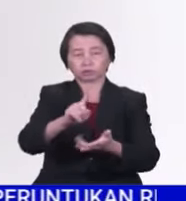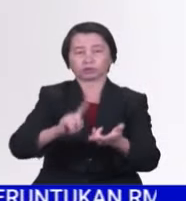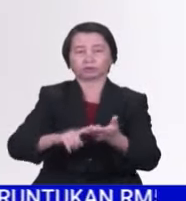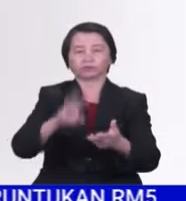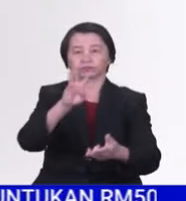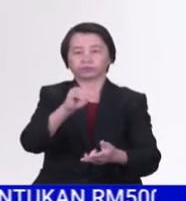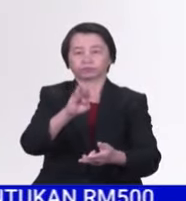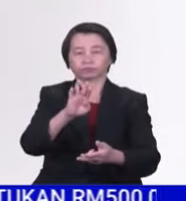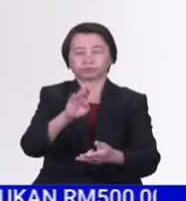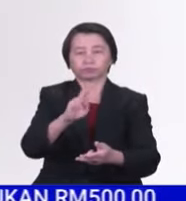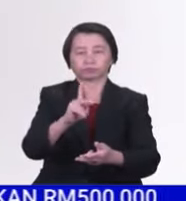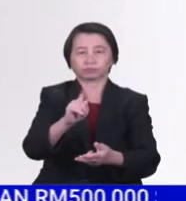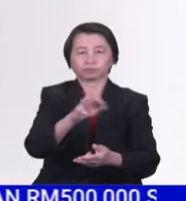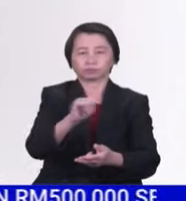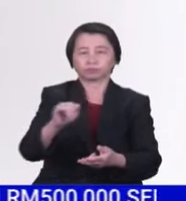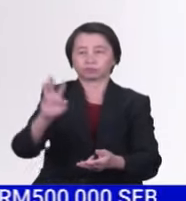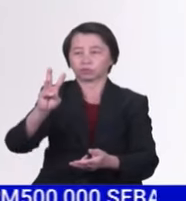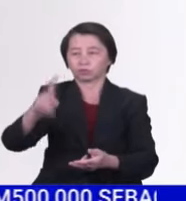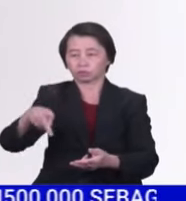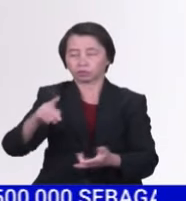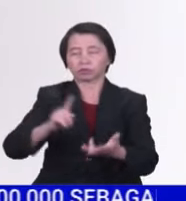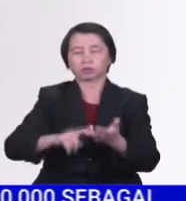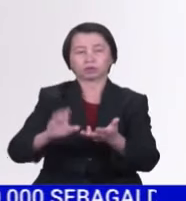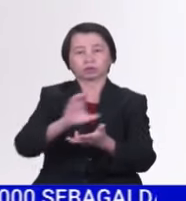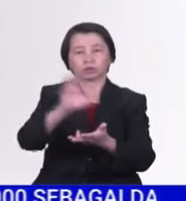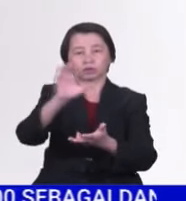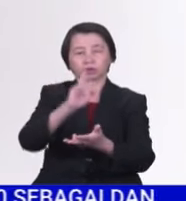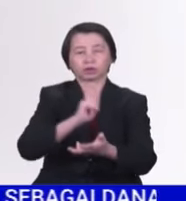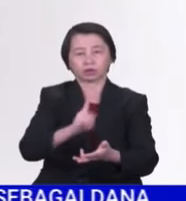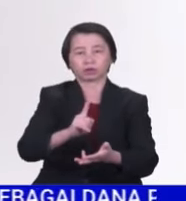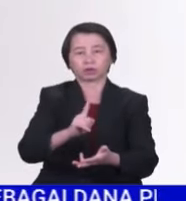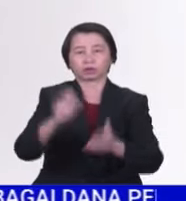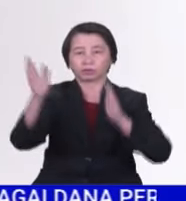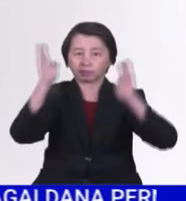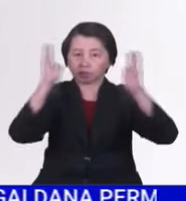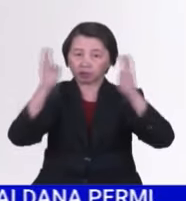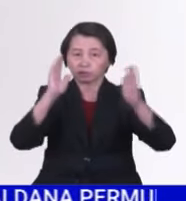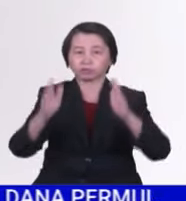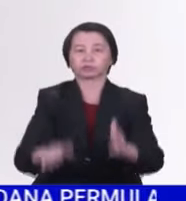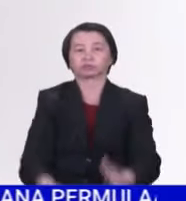movie udah persekutuan dan velg hormat karena di University Islam Malaysia